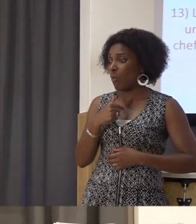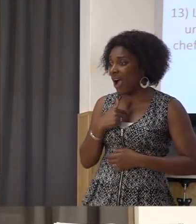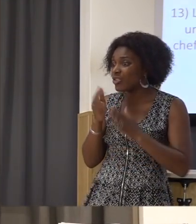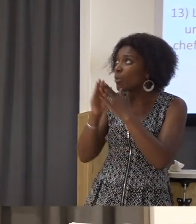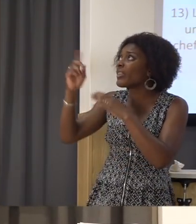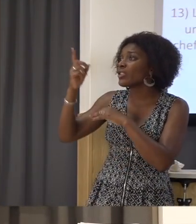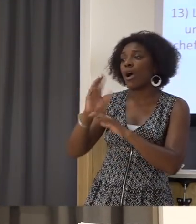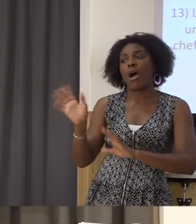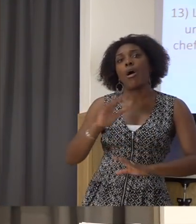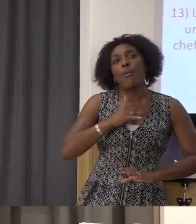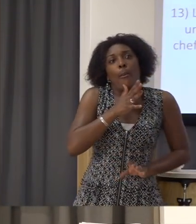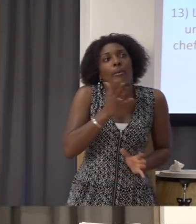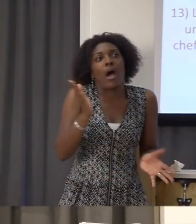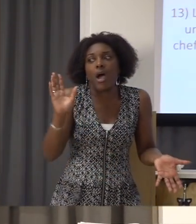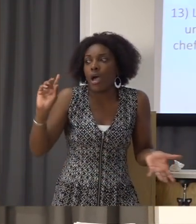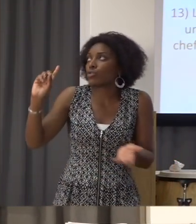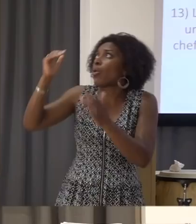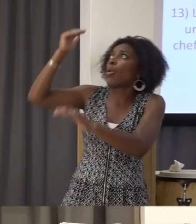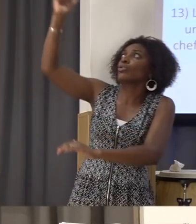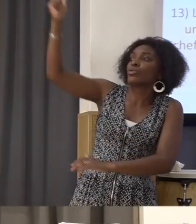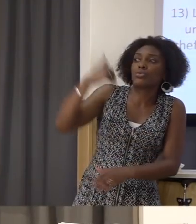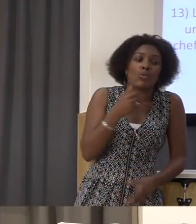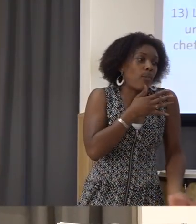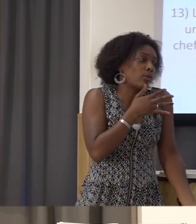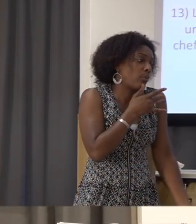À sa place, moi, je ferai comme Salomon.